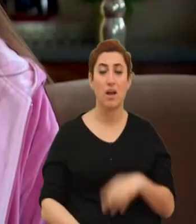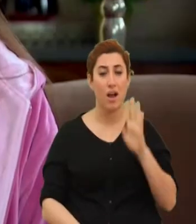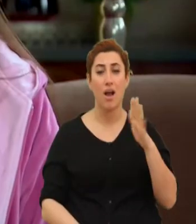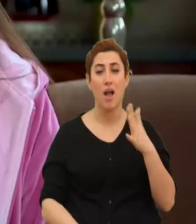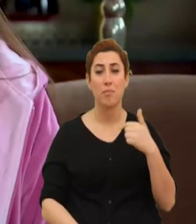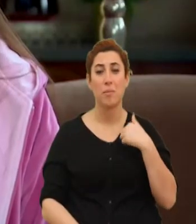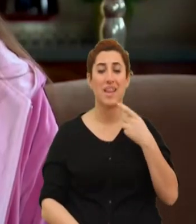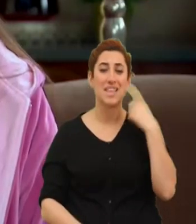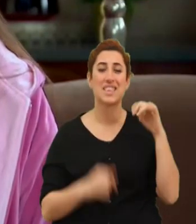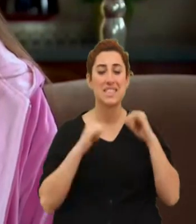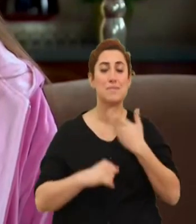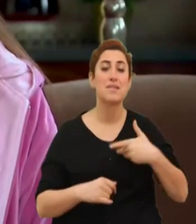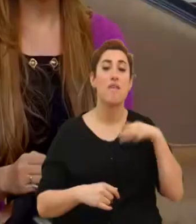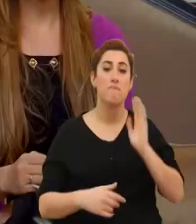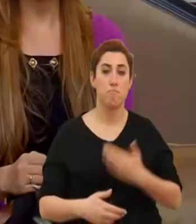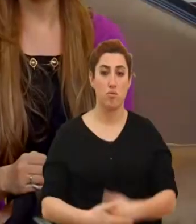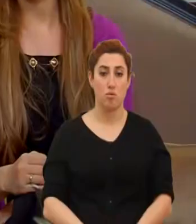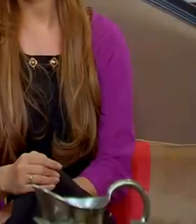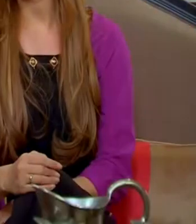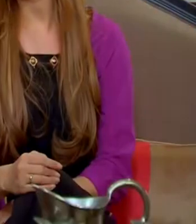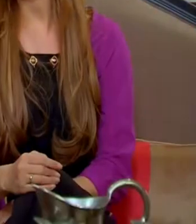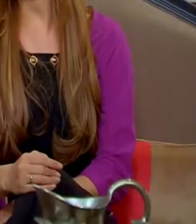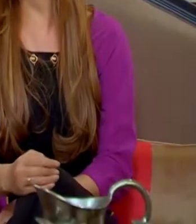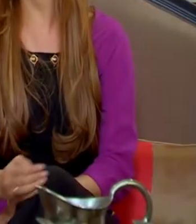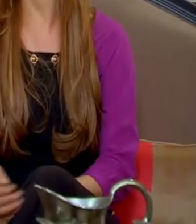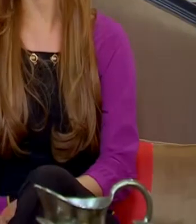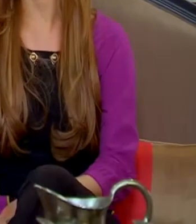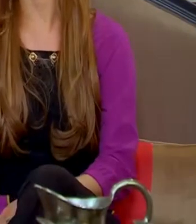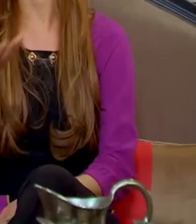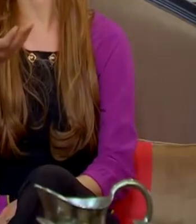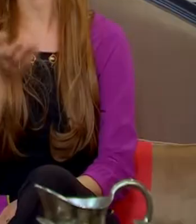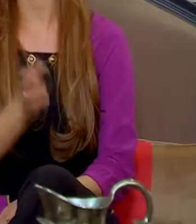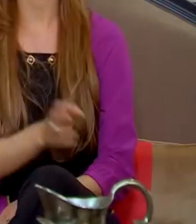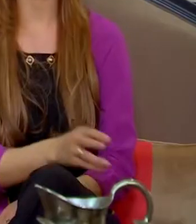Galiba beni eskisi kadar sevmiyor. Hadi canım.